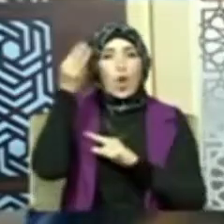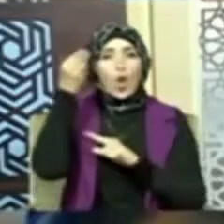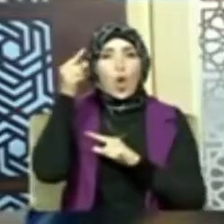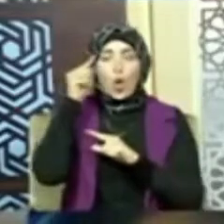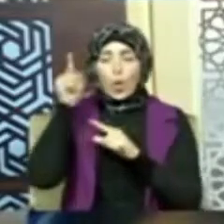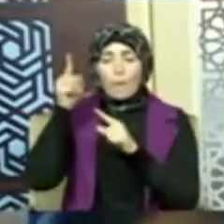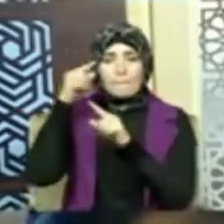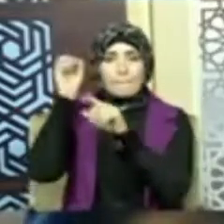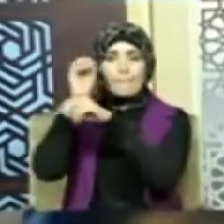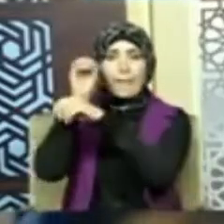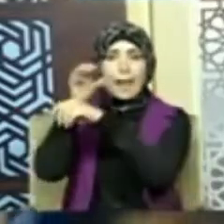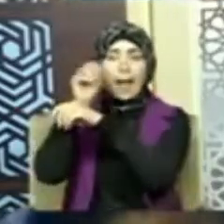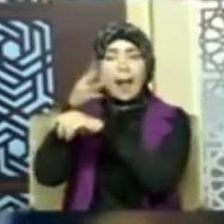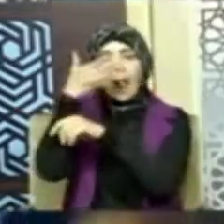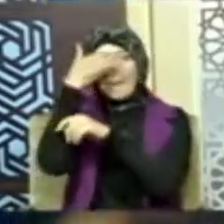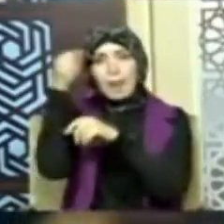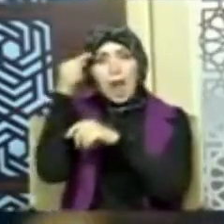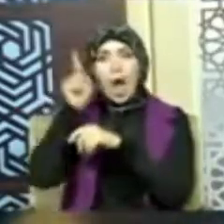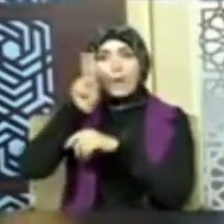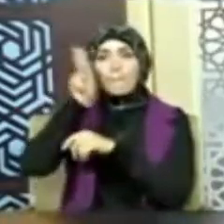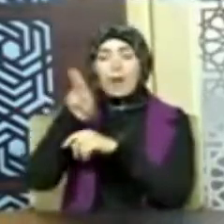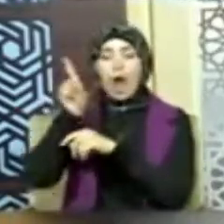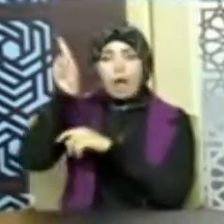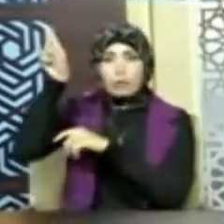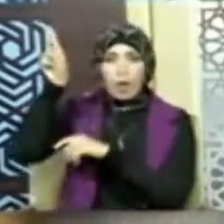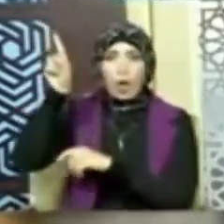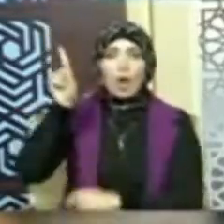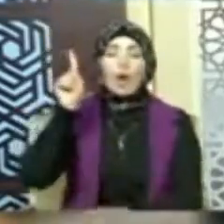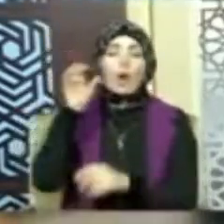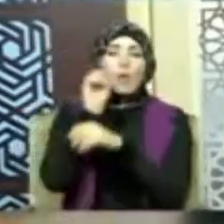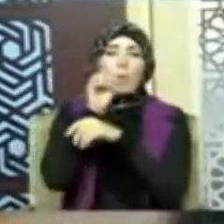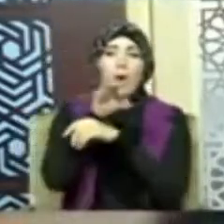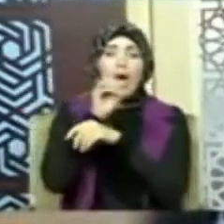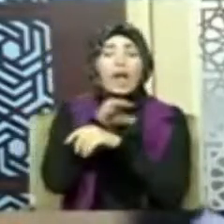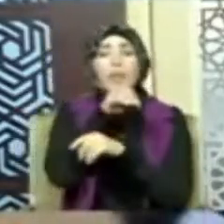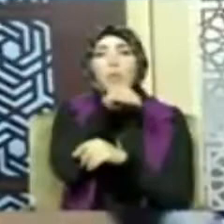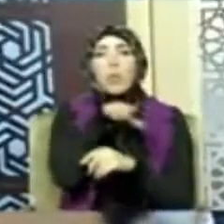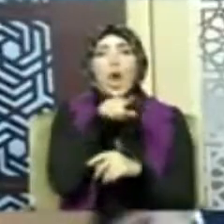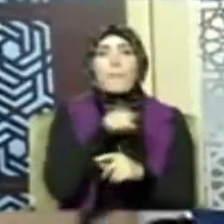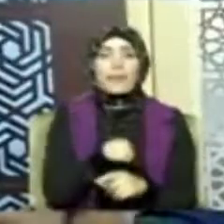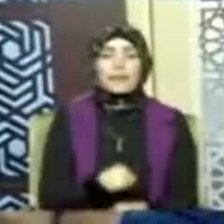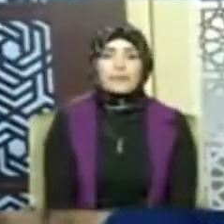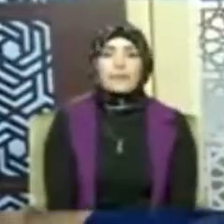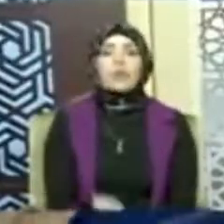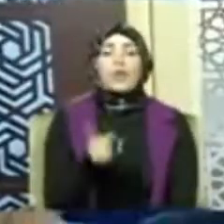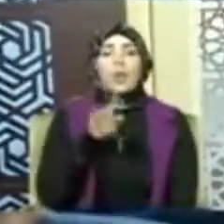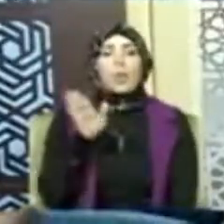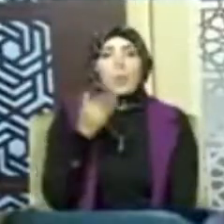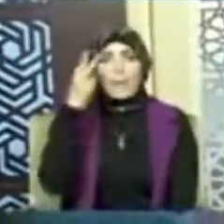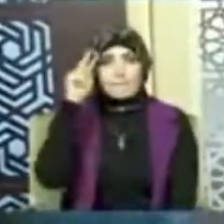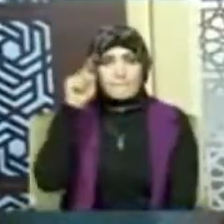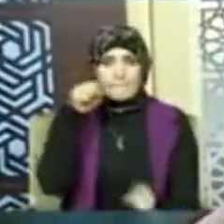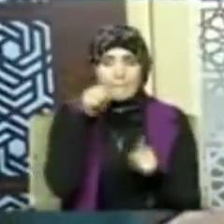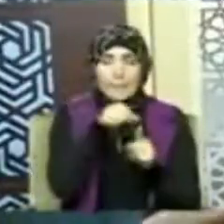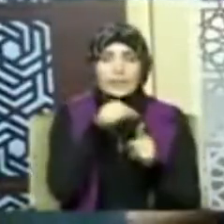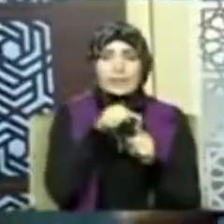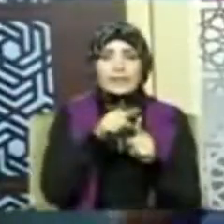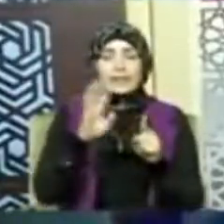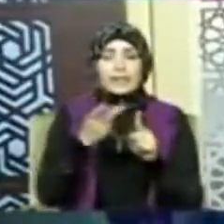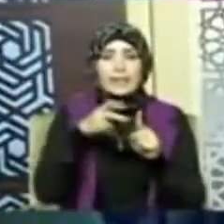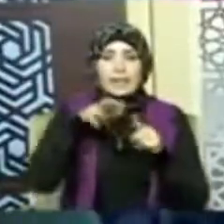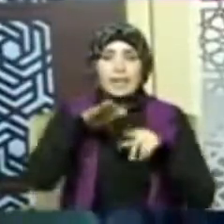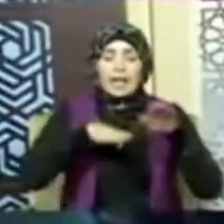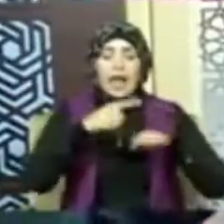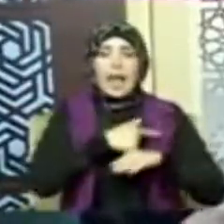الغيب، لك ذات العلوم من عالم الغيب، ومنها لآدم